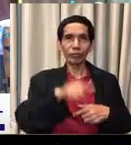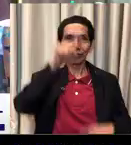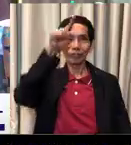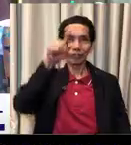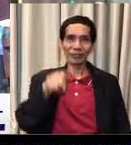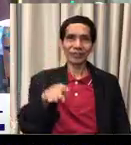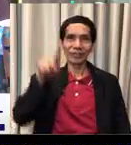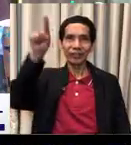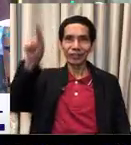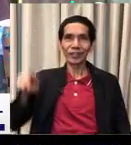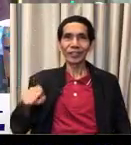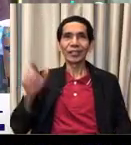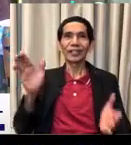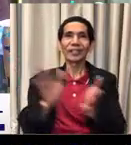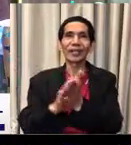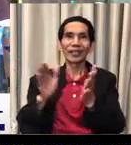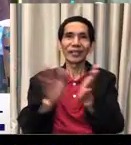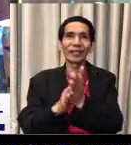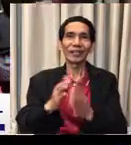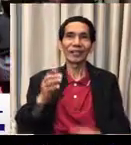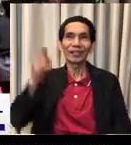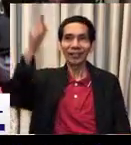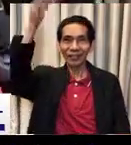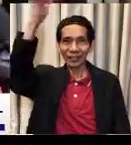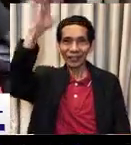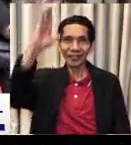toot. Purihin.